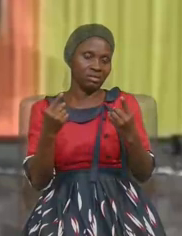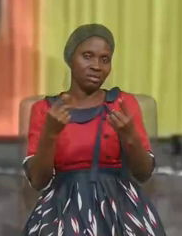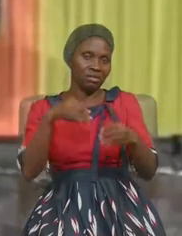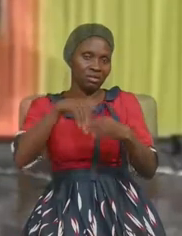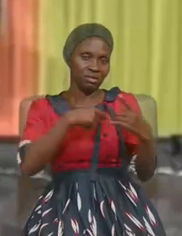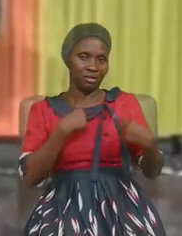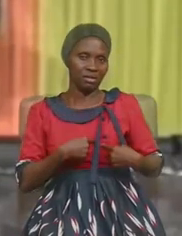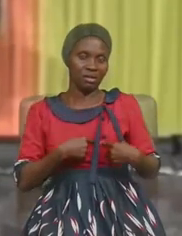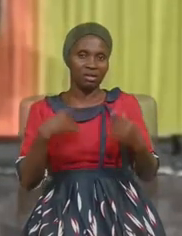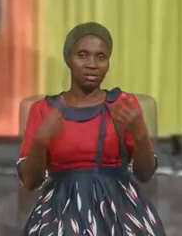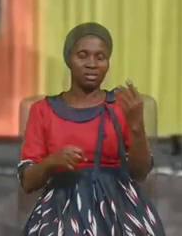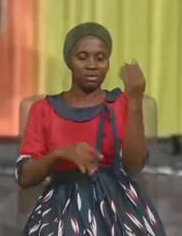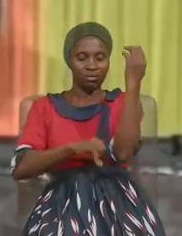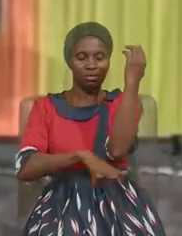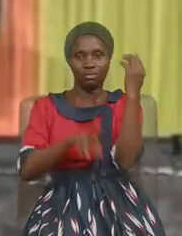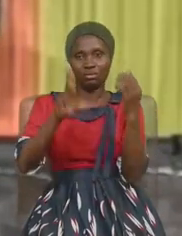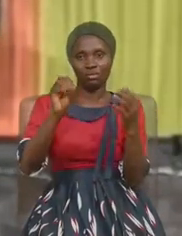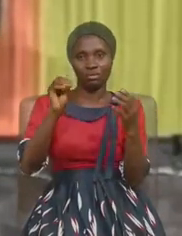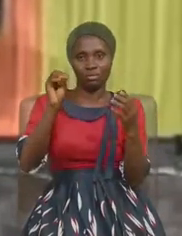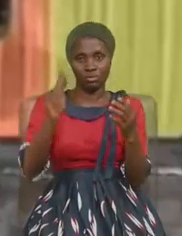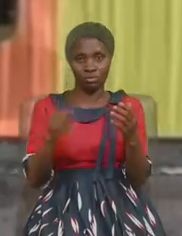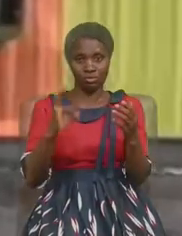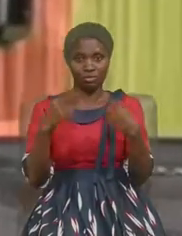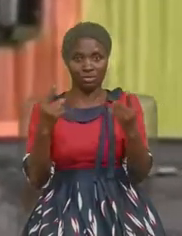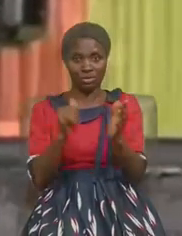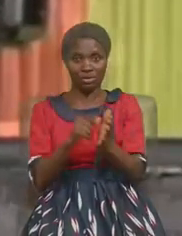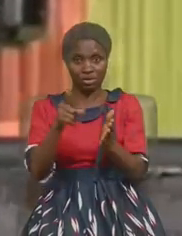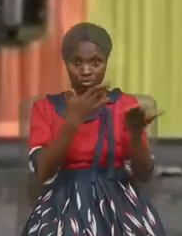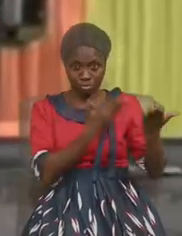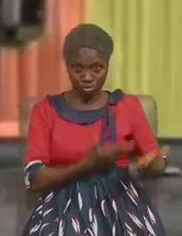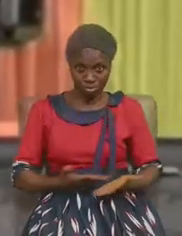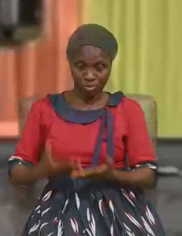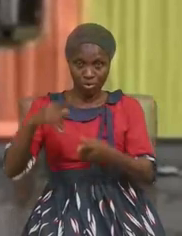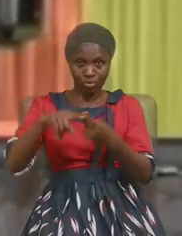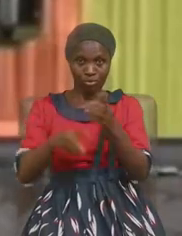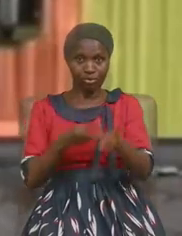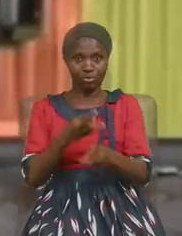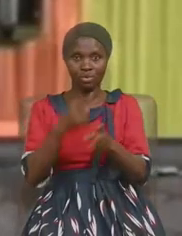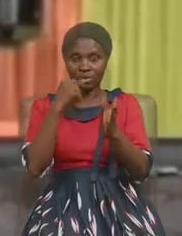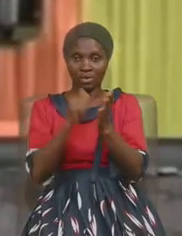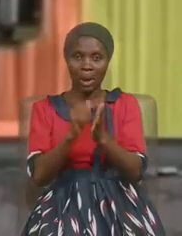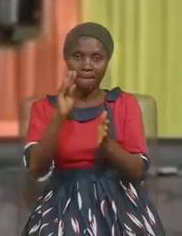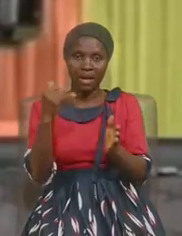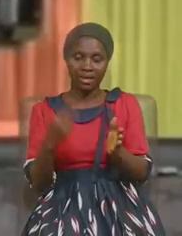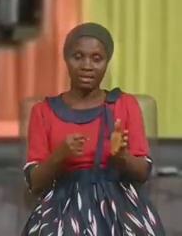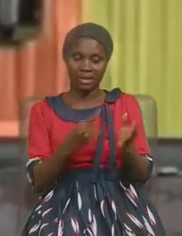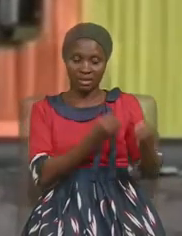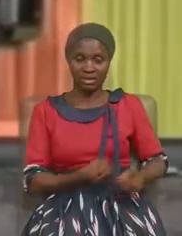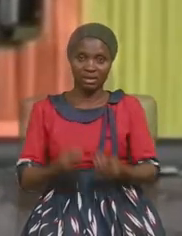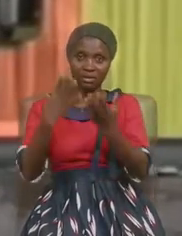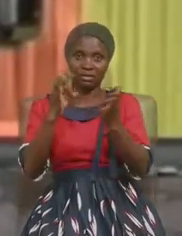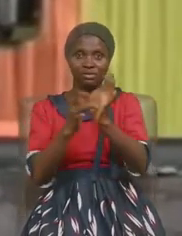quelque chose que vous avez amené dans le monde. Et il dit, c'est par le sacrifice de Jésus-Christ sur la croix